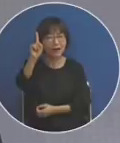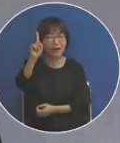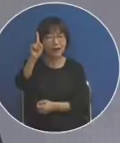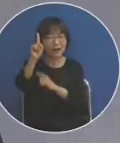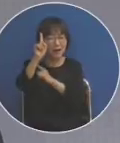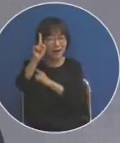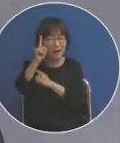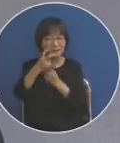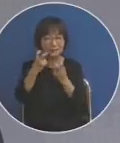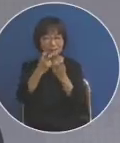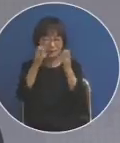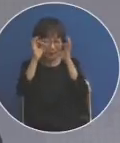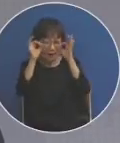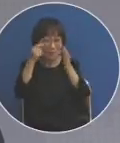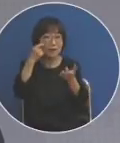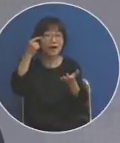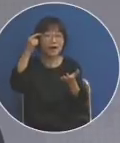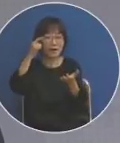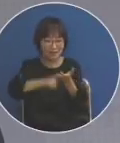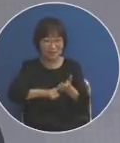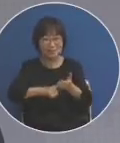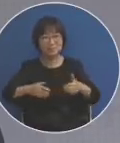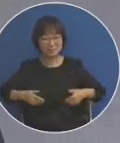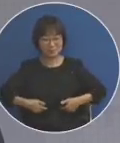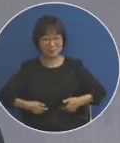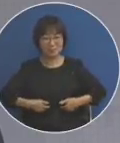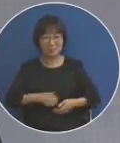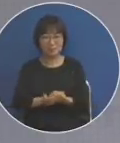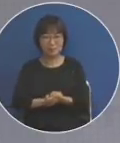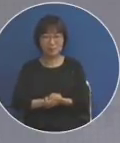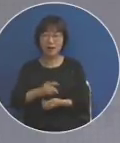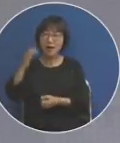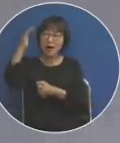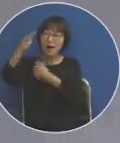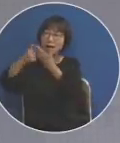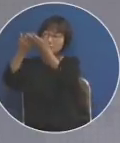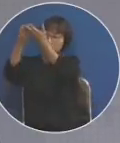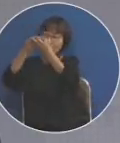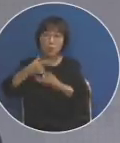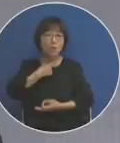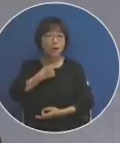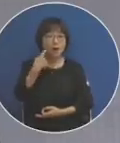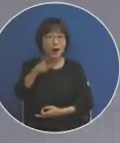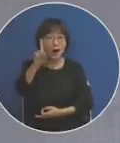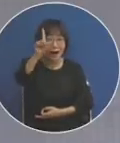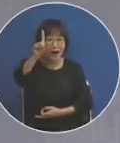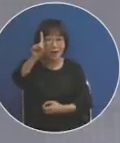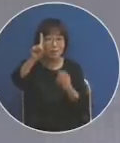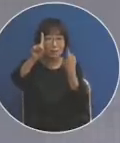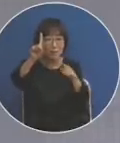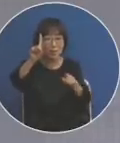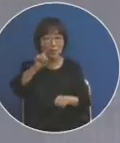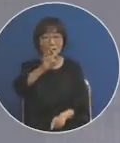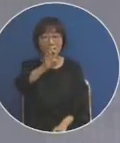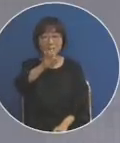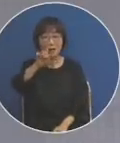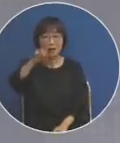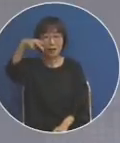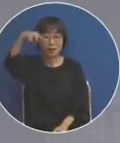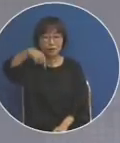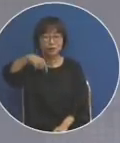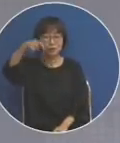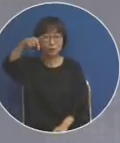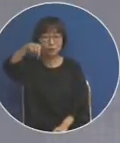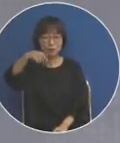됩니다. We have to find that. 그게 뭡니까? What is it? 파수꾼입니다. It is the watchman. 하나님이 여러분에게